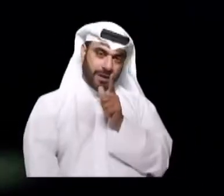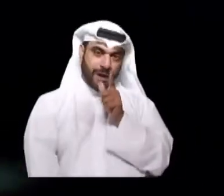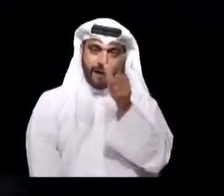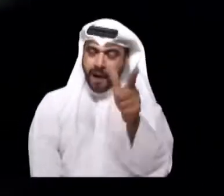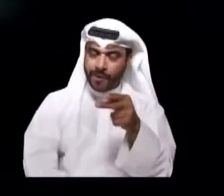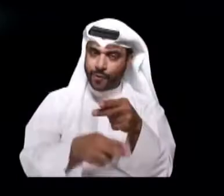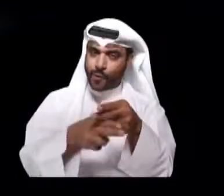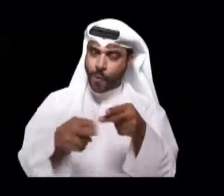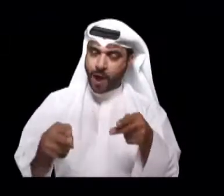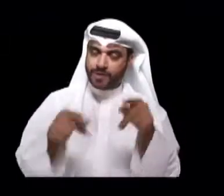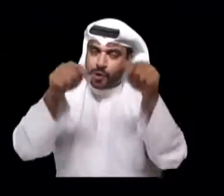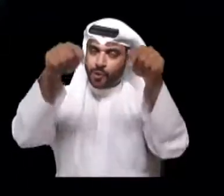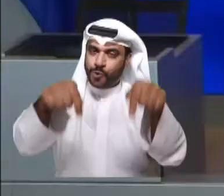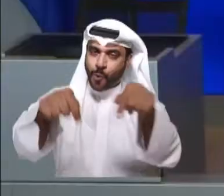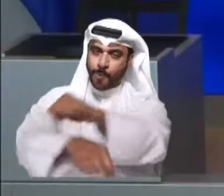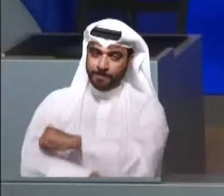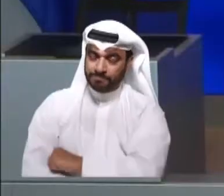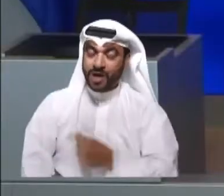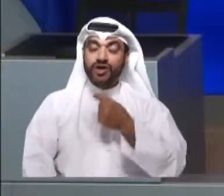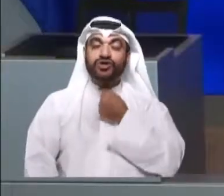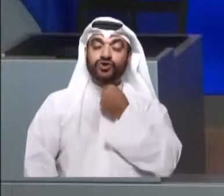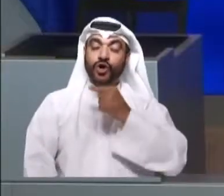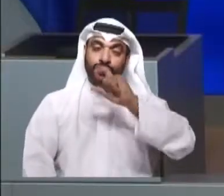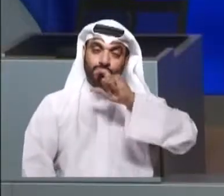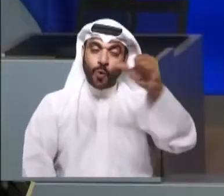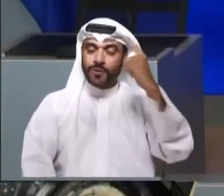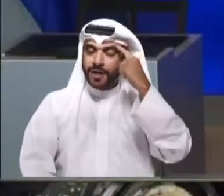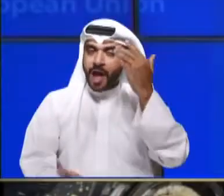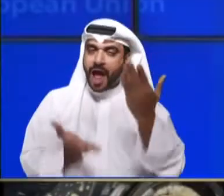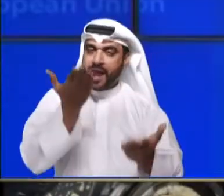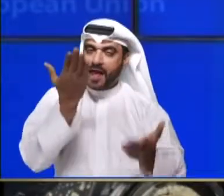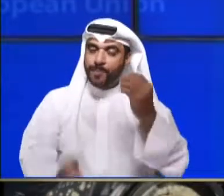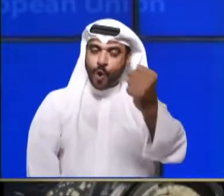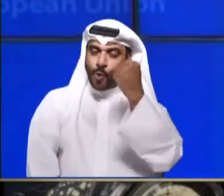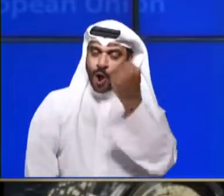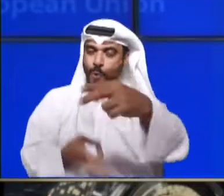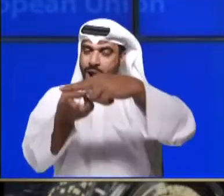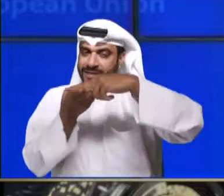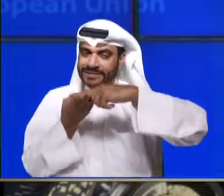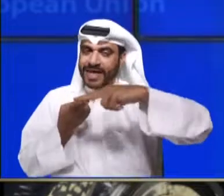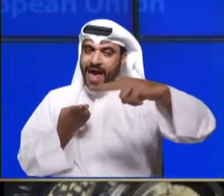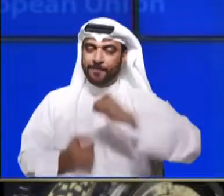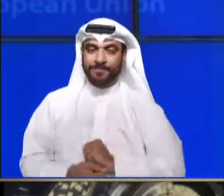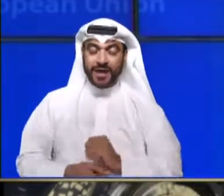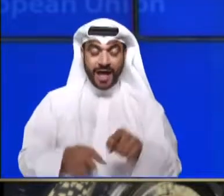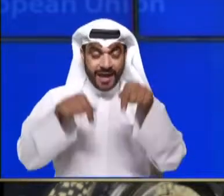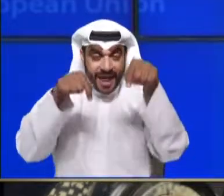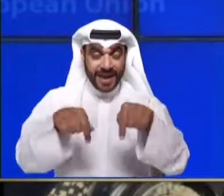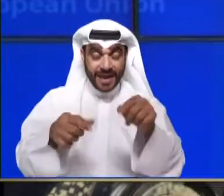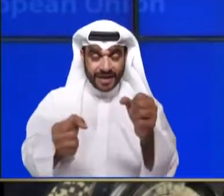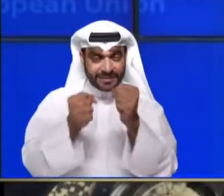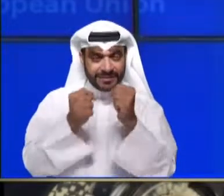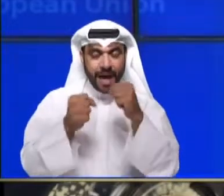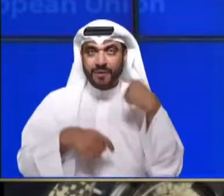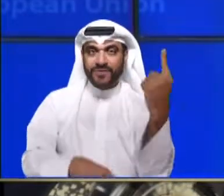فيدرينا موغيريني اليوم بالكويت باعتبارها صوت الحكمة وقوة للسلام في هذه الأوقات الصعبة التي تمر بها